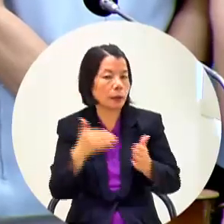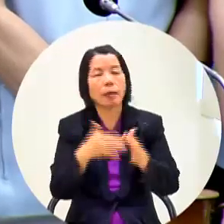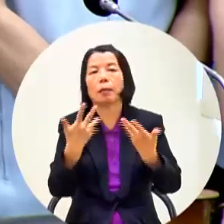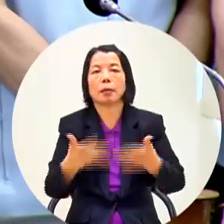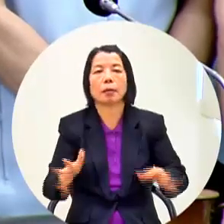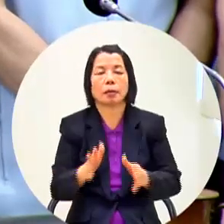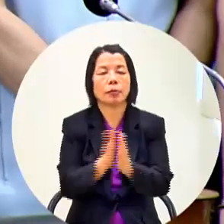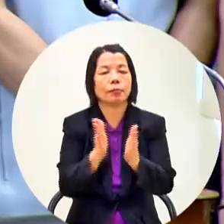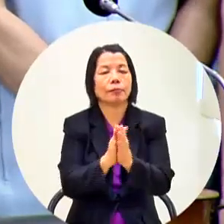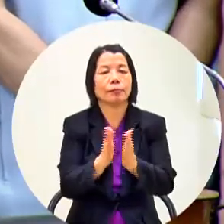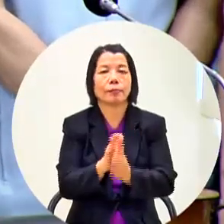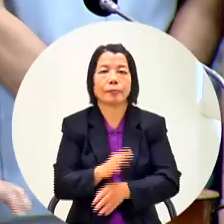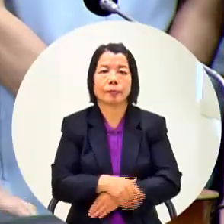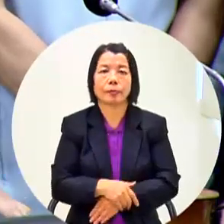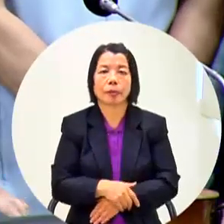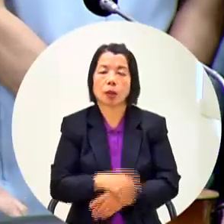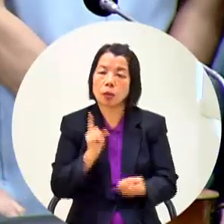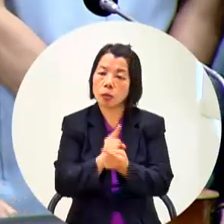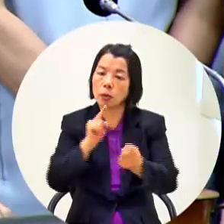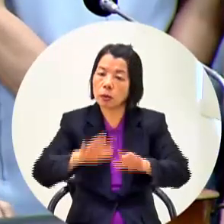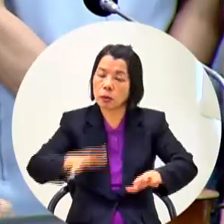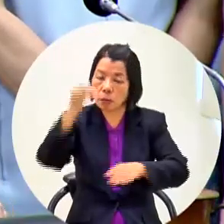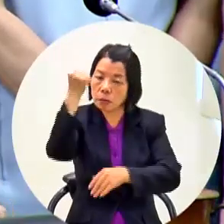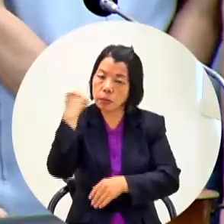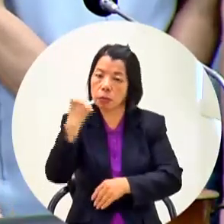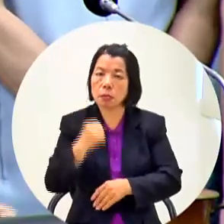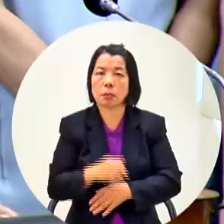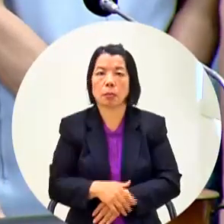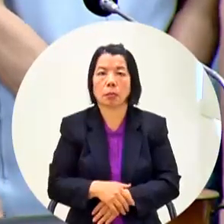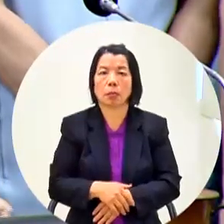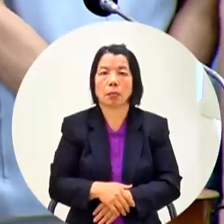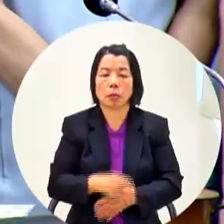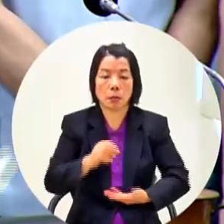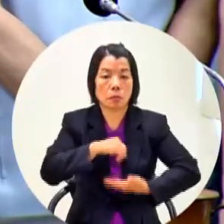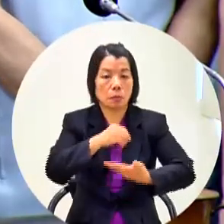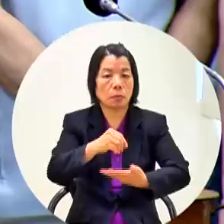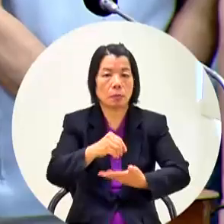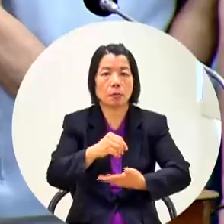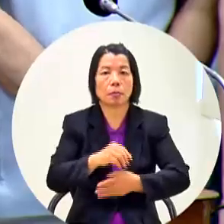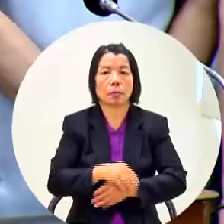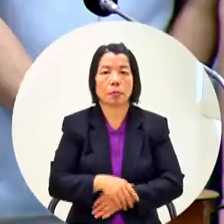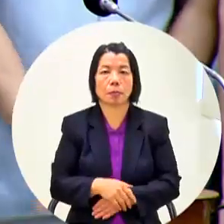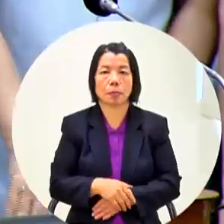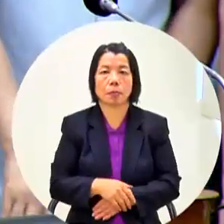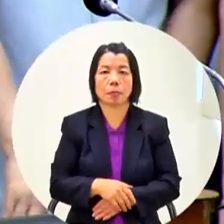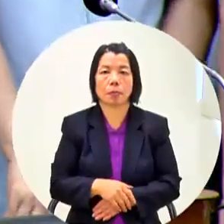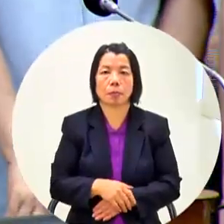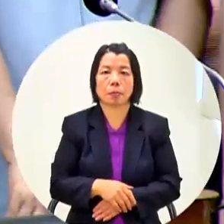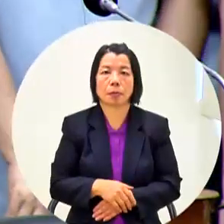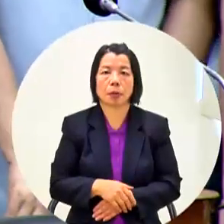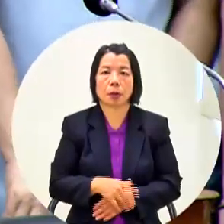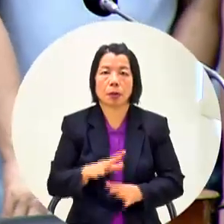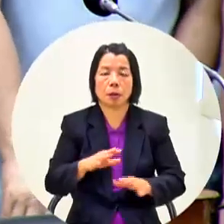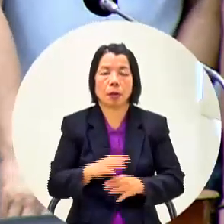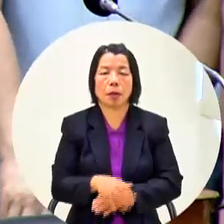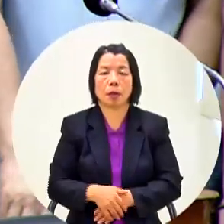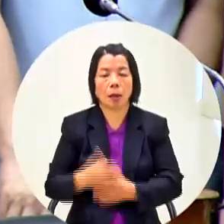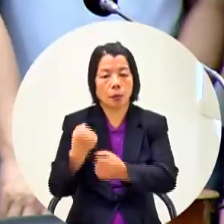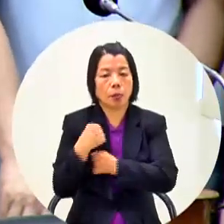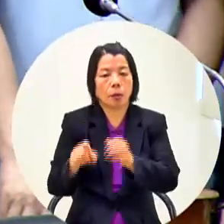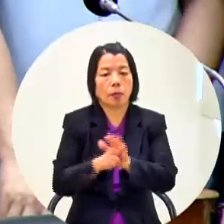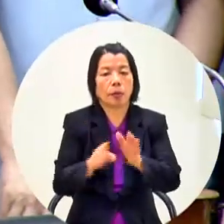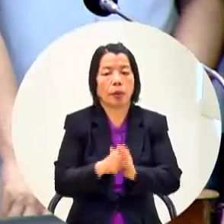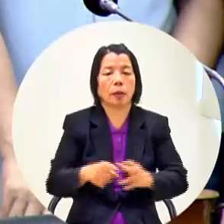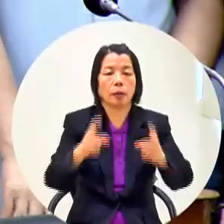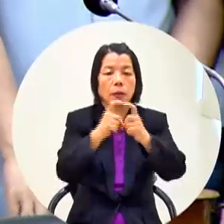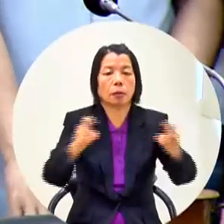声音，但是对于今天早上提到的兵推啊，封城兵推